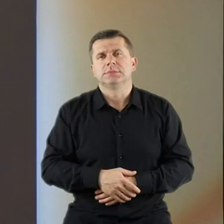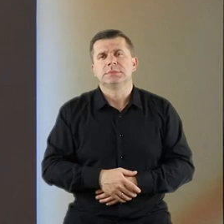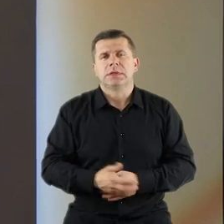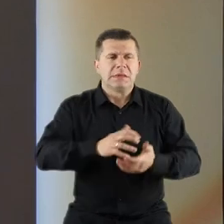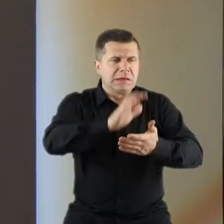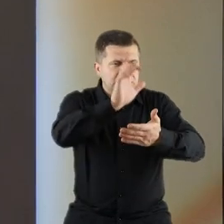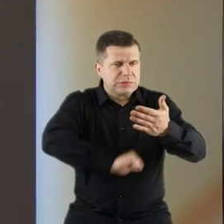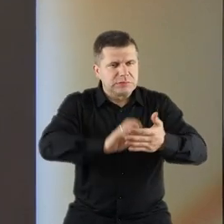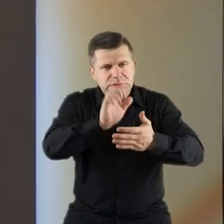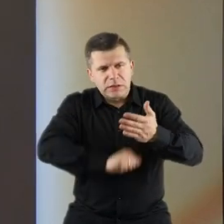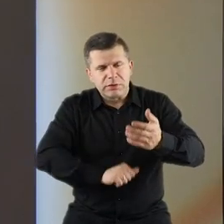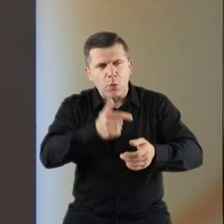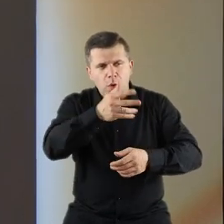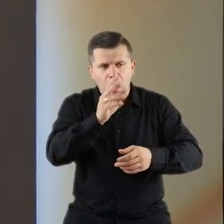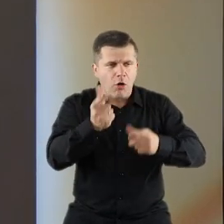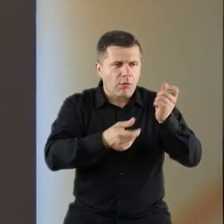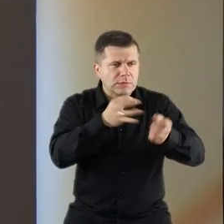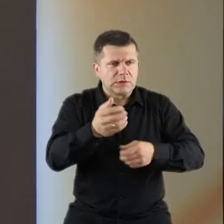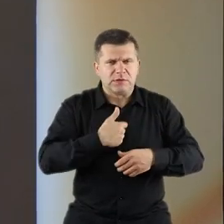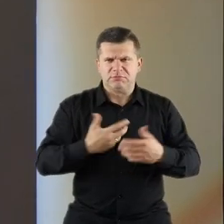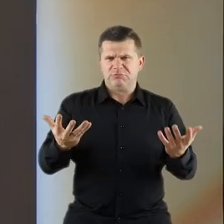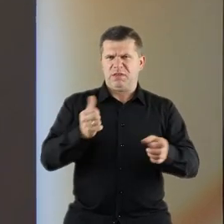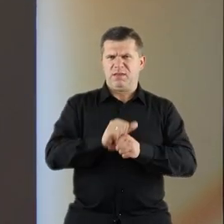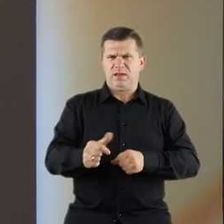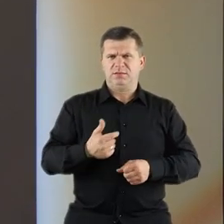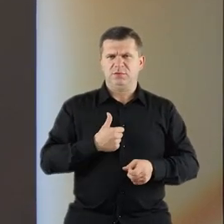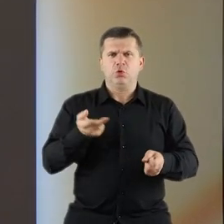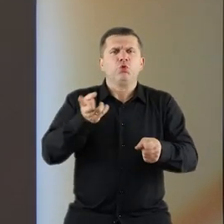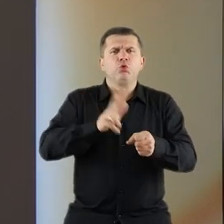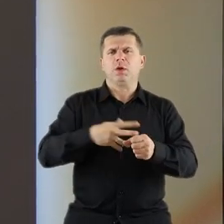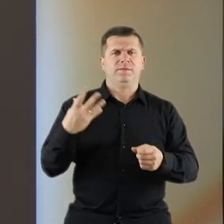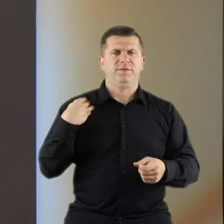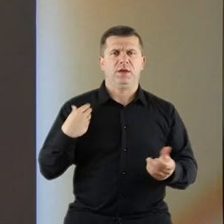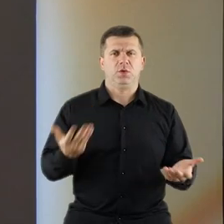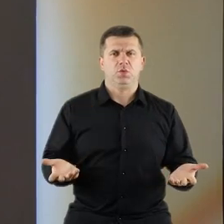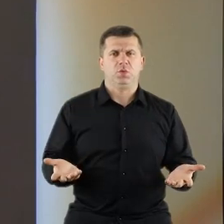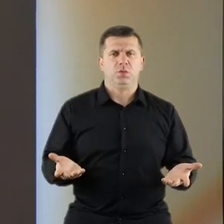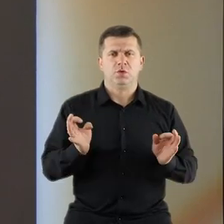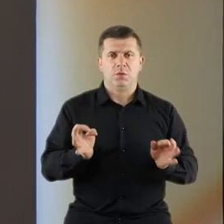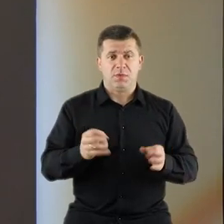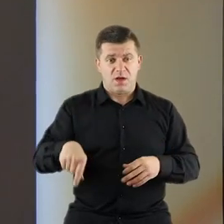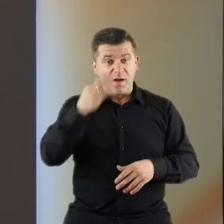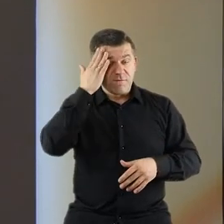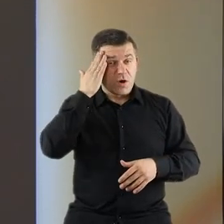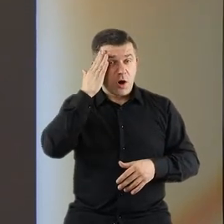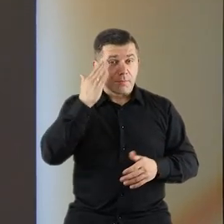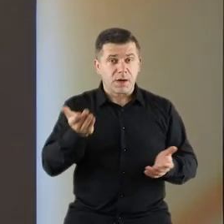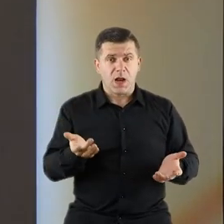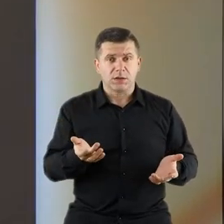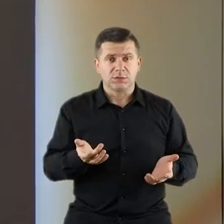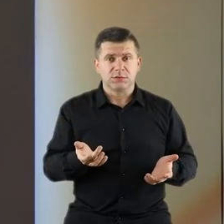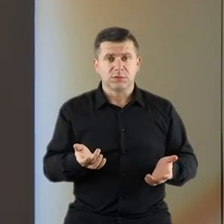to sobie tak myślę gdzie my jesteśmy w którym wieku tak naprawdę wyobrażeń